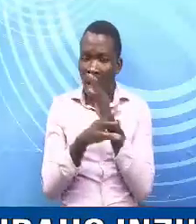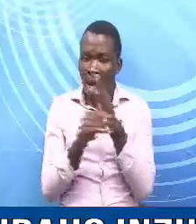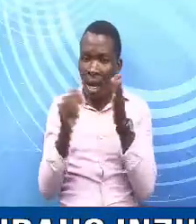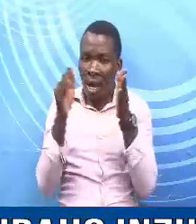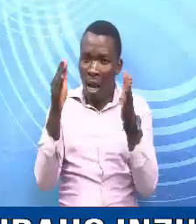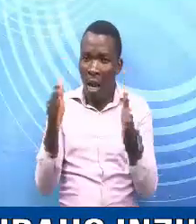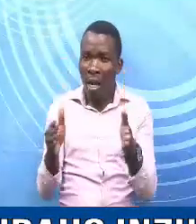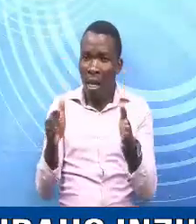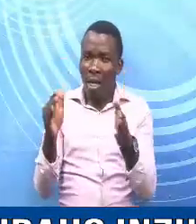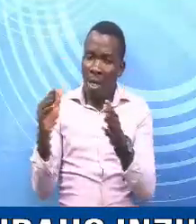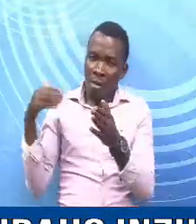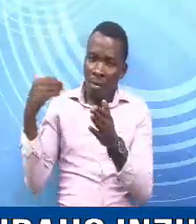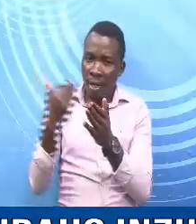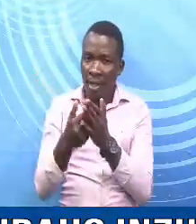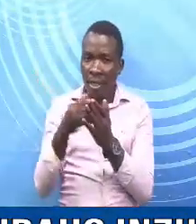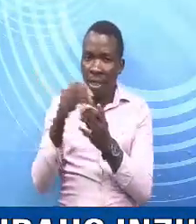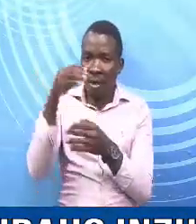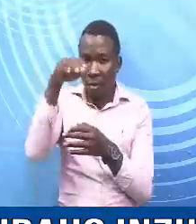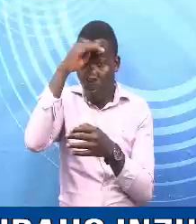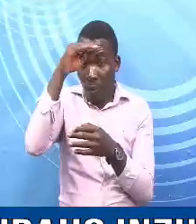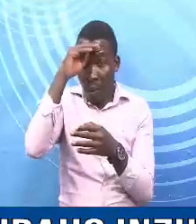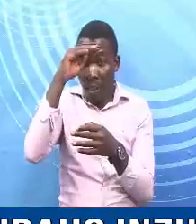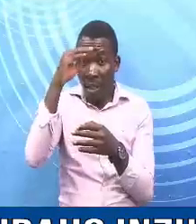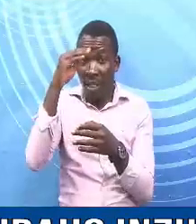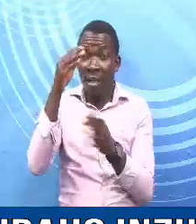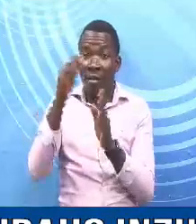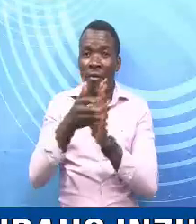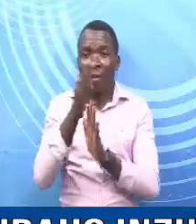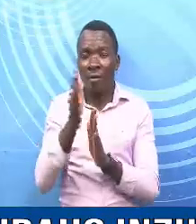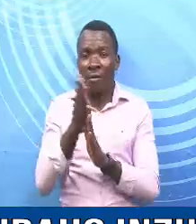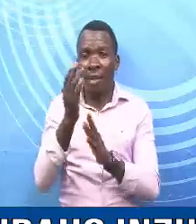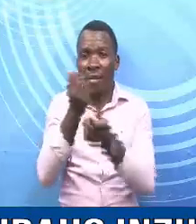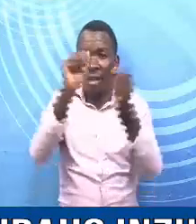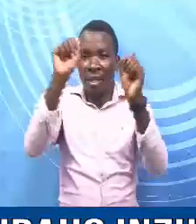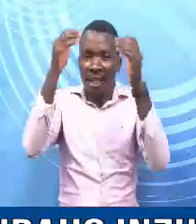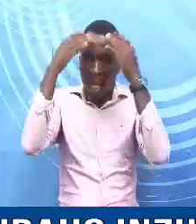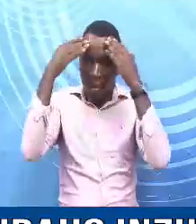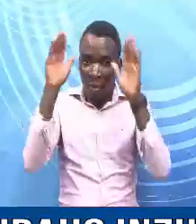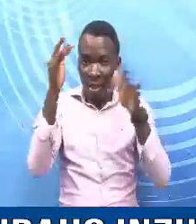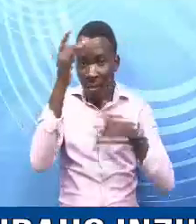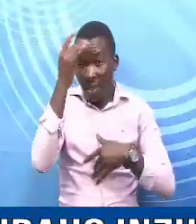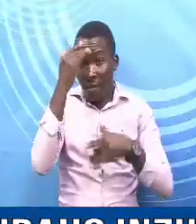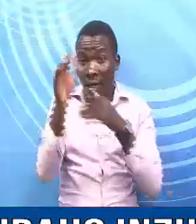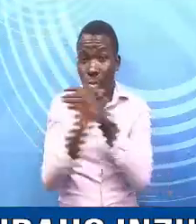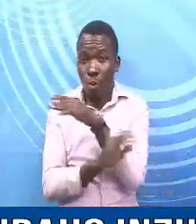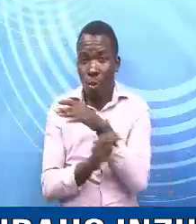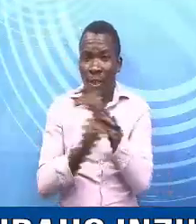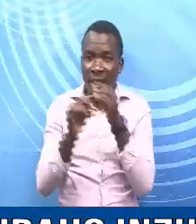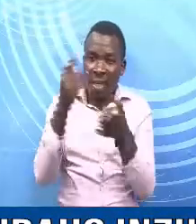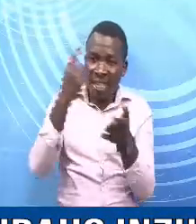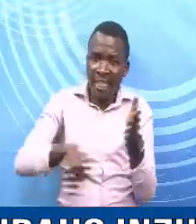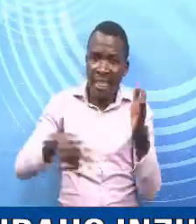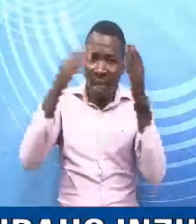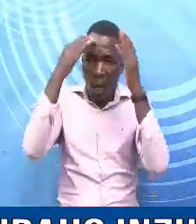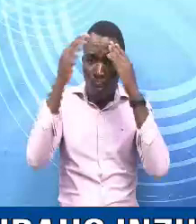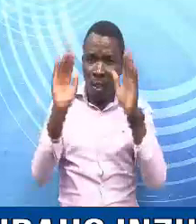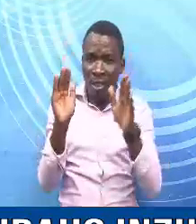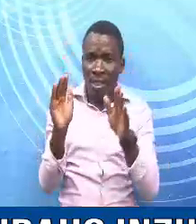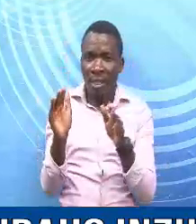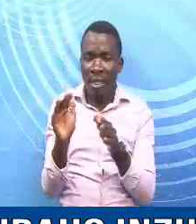kuri polisi ntibamareho kabiri sinzi rero nimba ari indwara iri mu gihugu nimba ari iki sinzi umva hakorwa iki kuri ibi icyakorwa